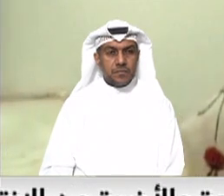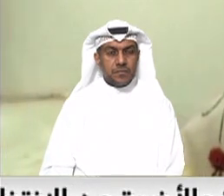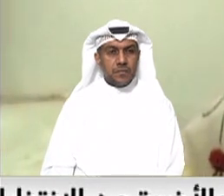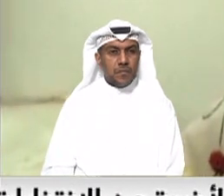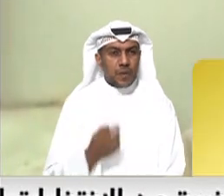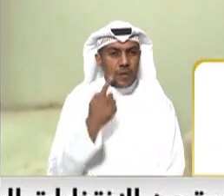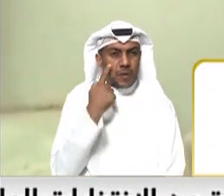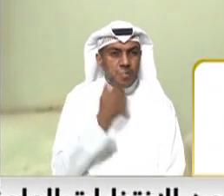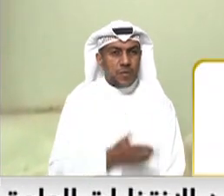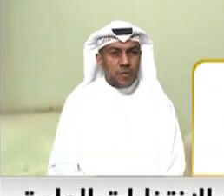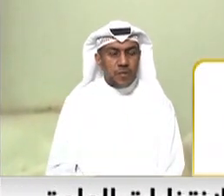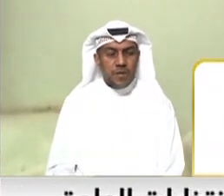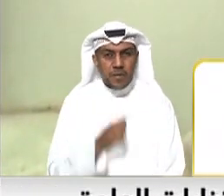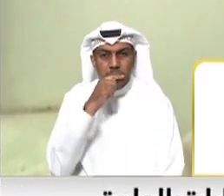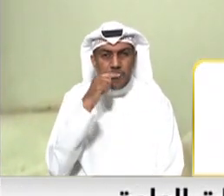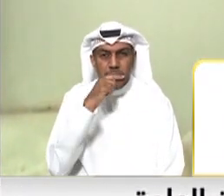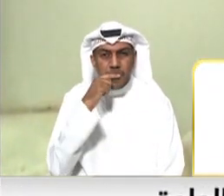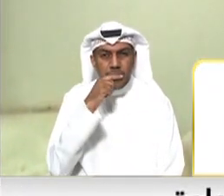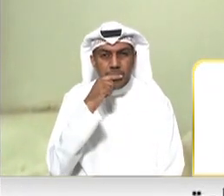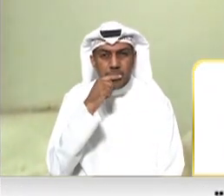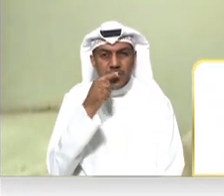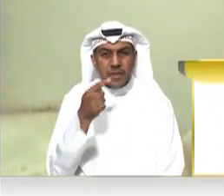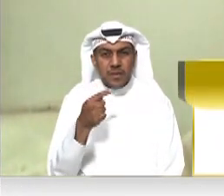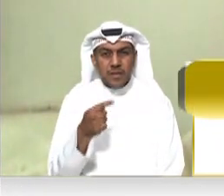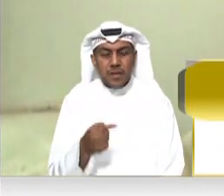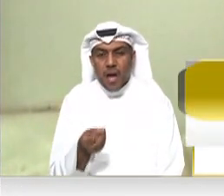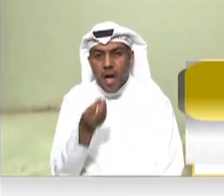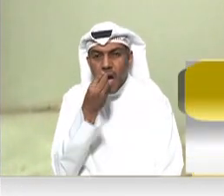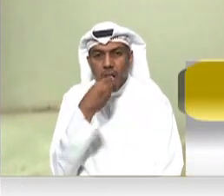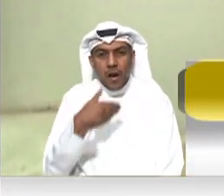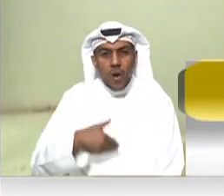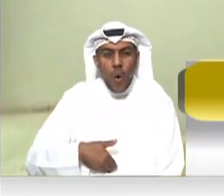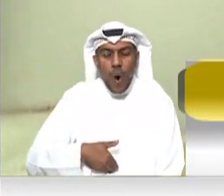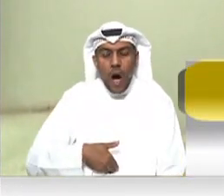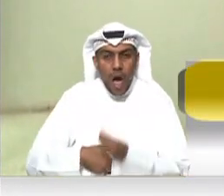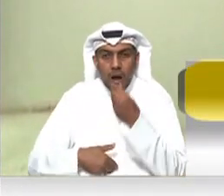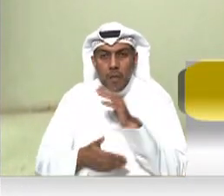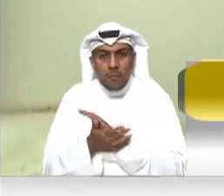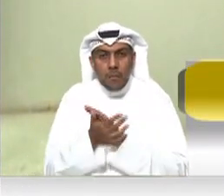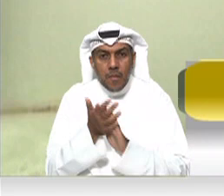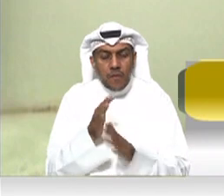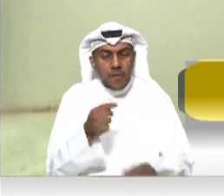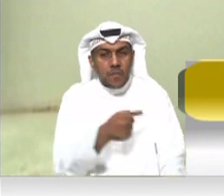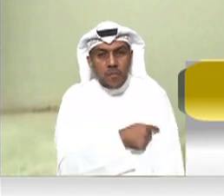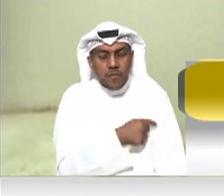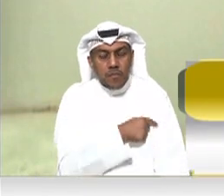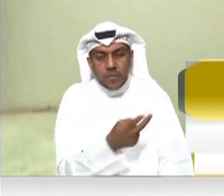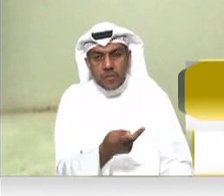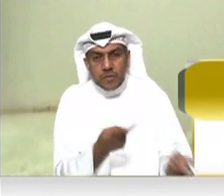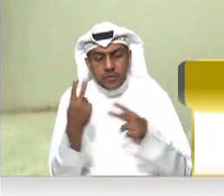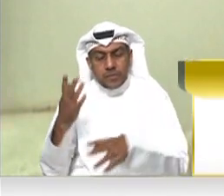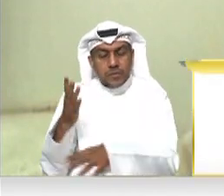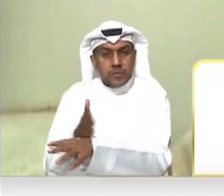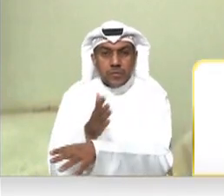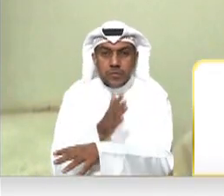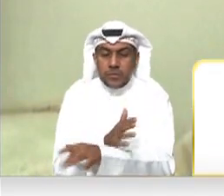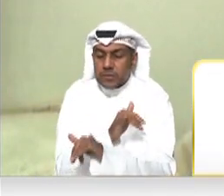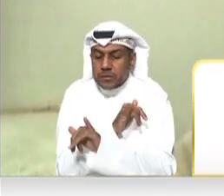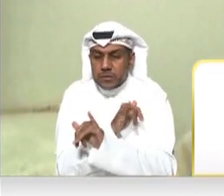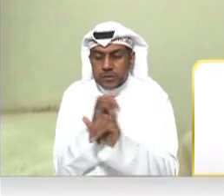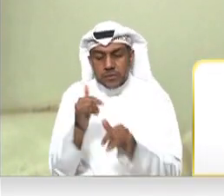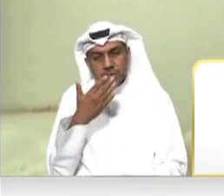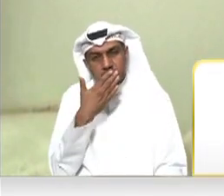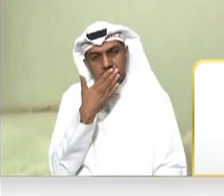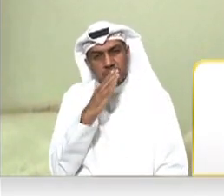الطفلة ميرا بتعاني من سوء الجفاف والتغذية. لما جينا على المستشفى كانت حالتها بالمرة صعبة، والحمد